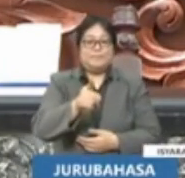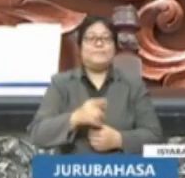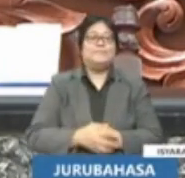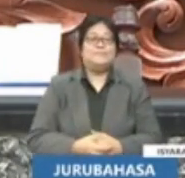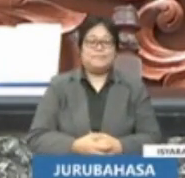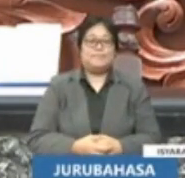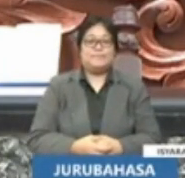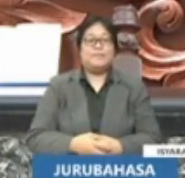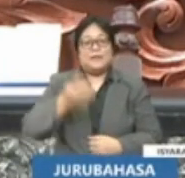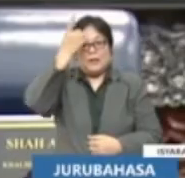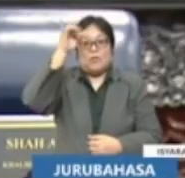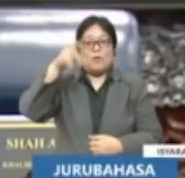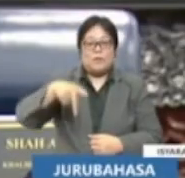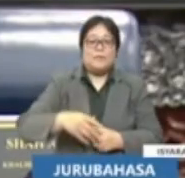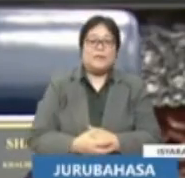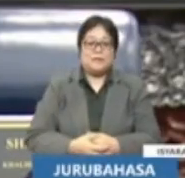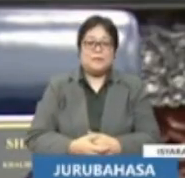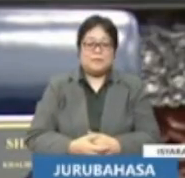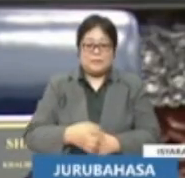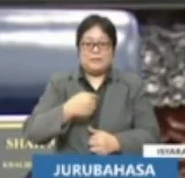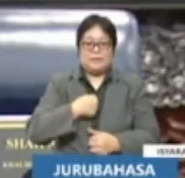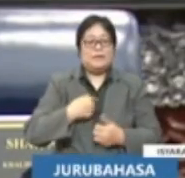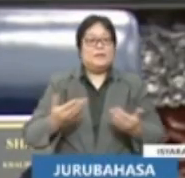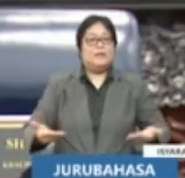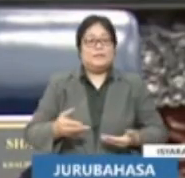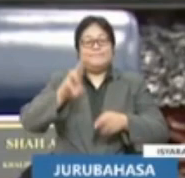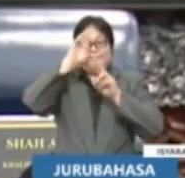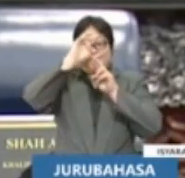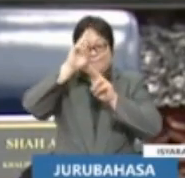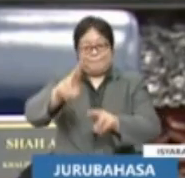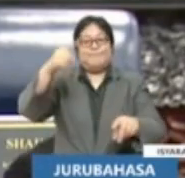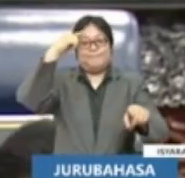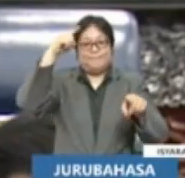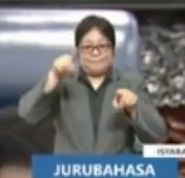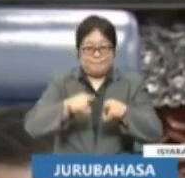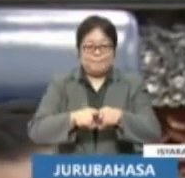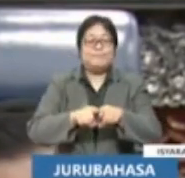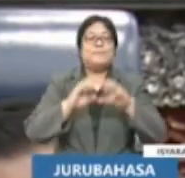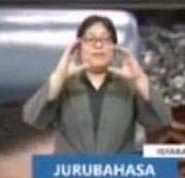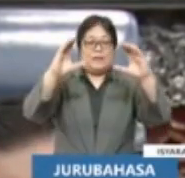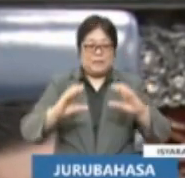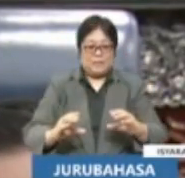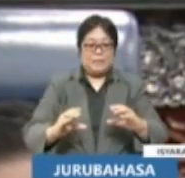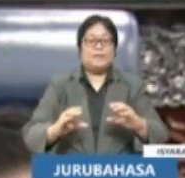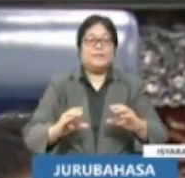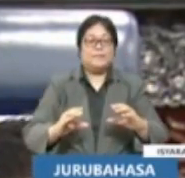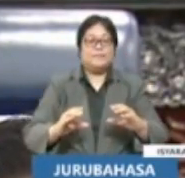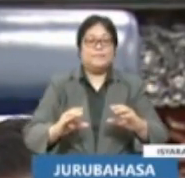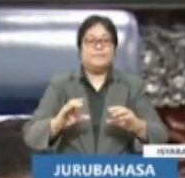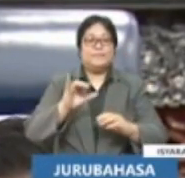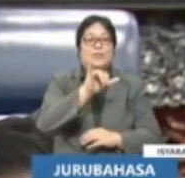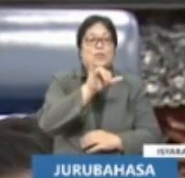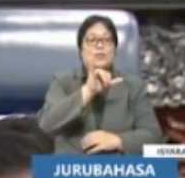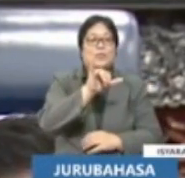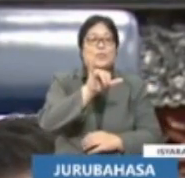terjadi. Datuk Ketua, ya. Saya di sini menghormati dan bersetuju dengan amalan yang telah pun diambil ya. Oleh Tan